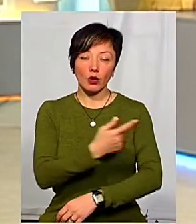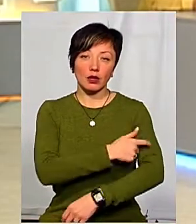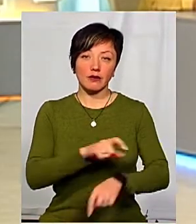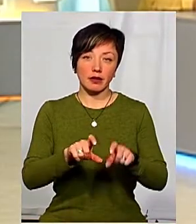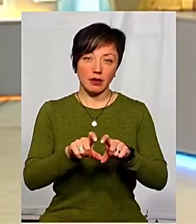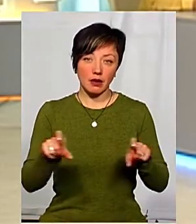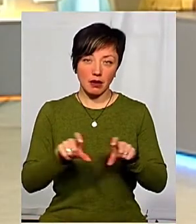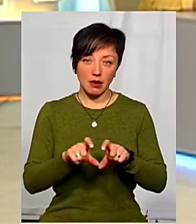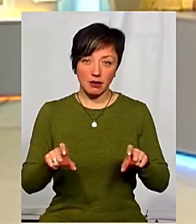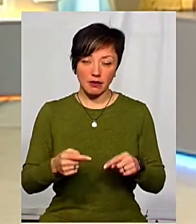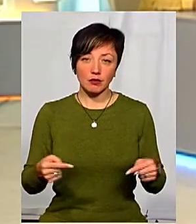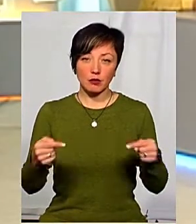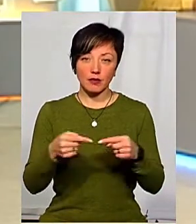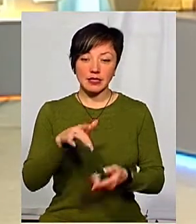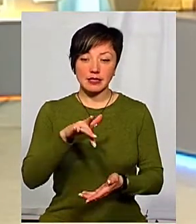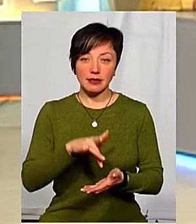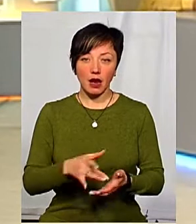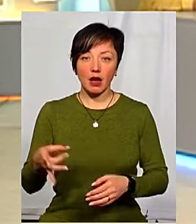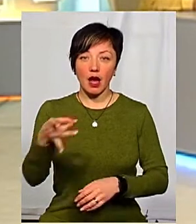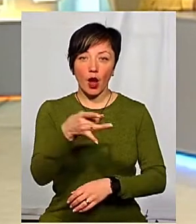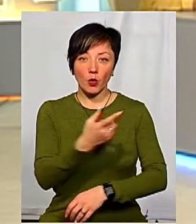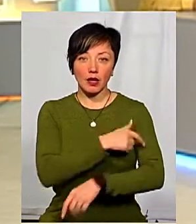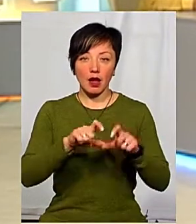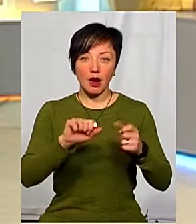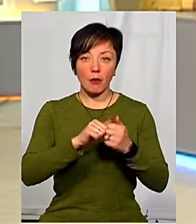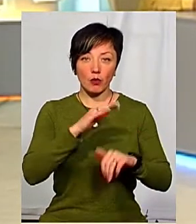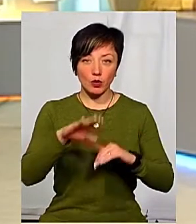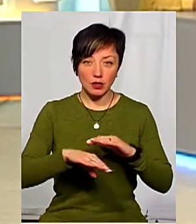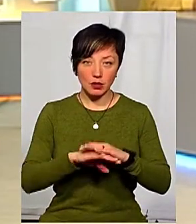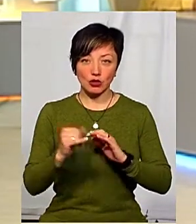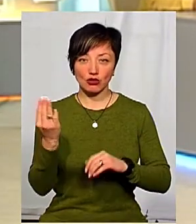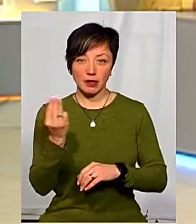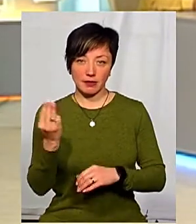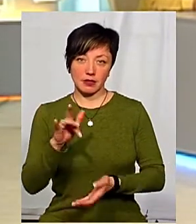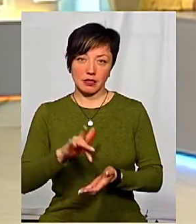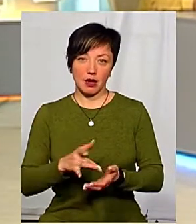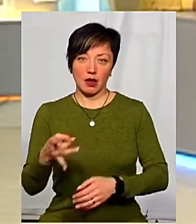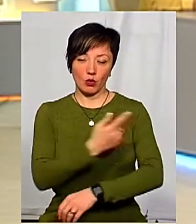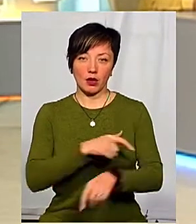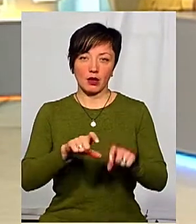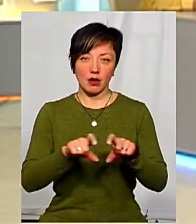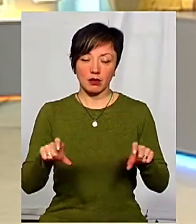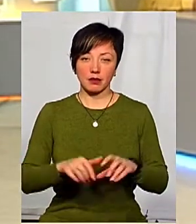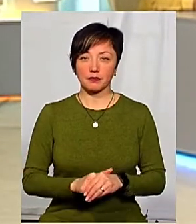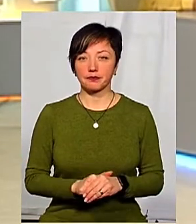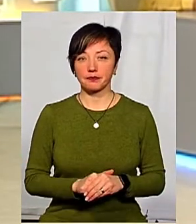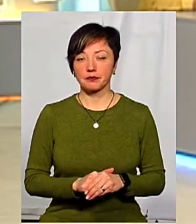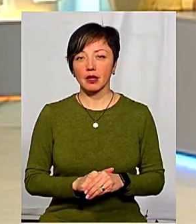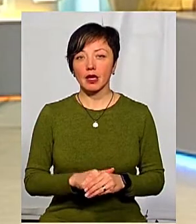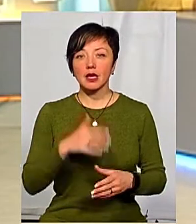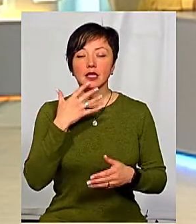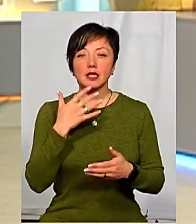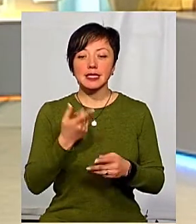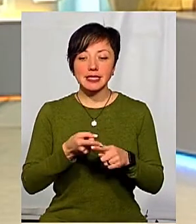Це, відповідно, центральна районна лікарня Кам'янець-Подільського району і Шепетівська центральна районна лікарня. Тобто